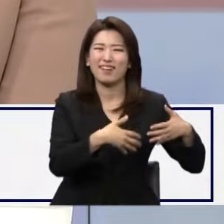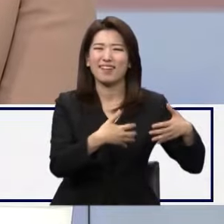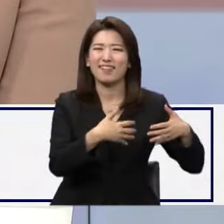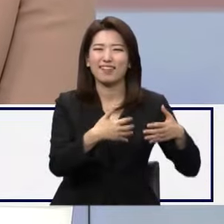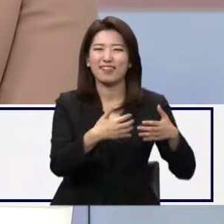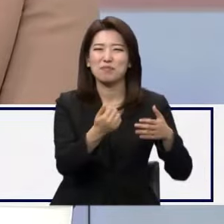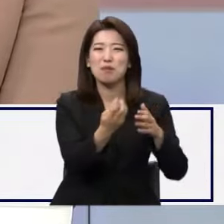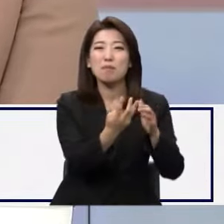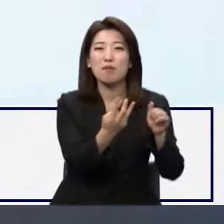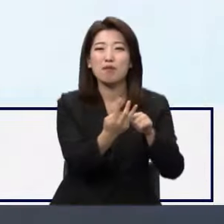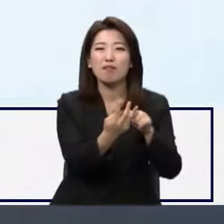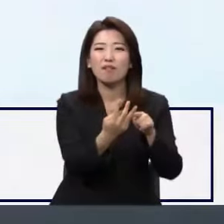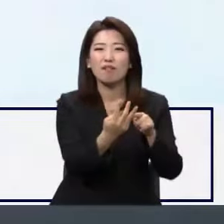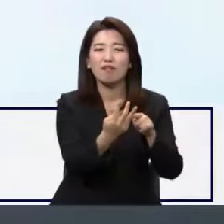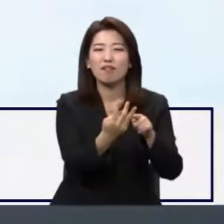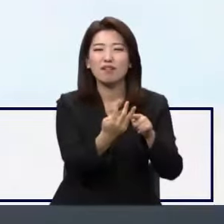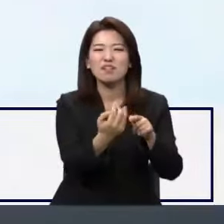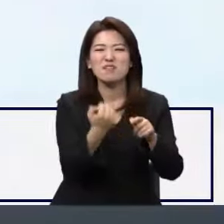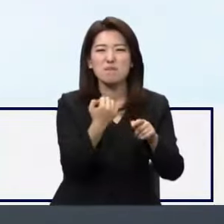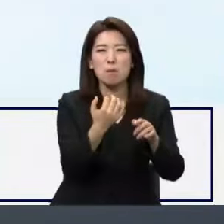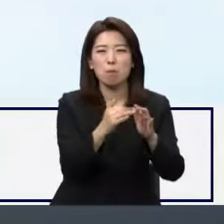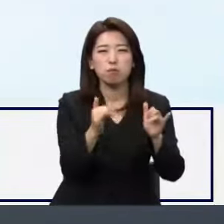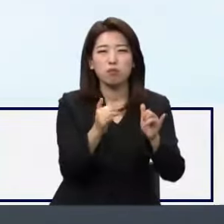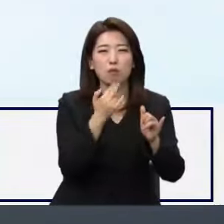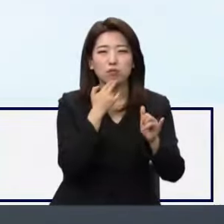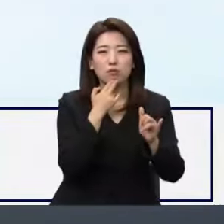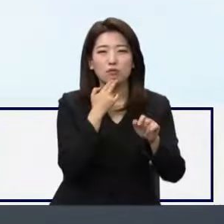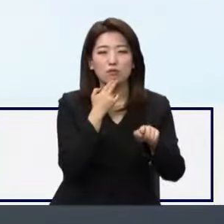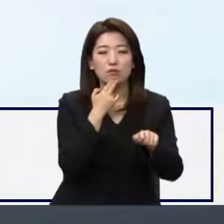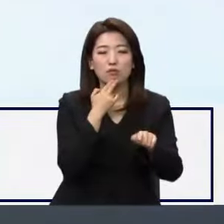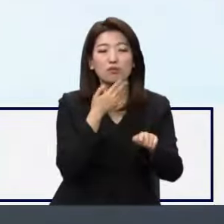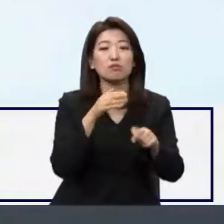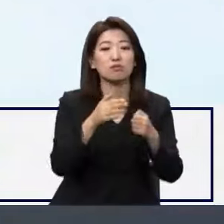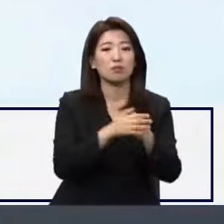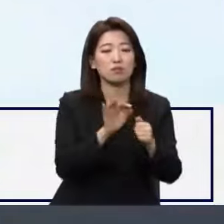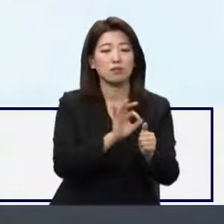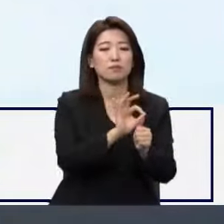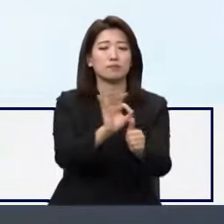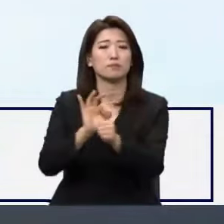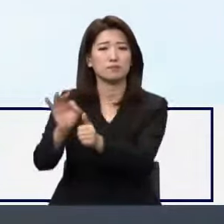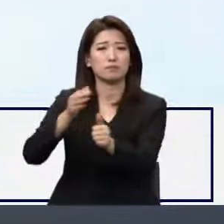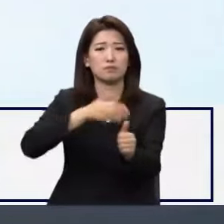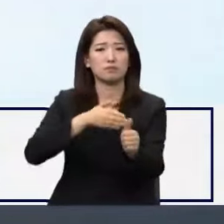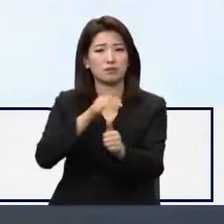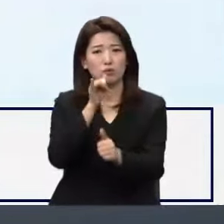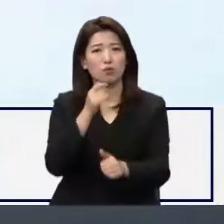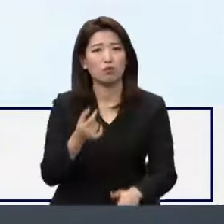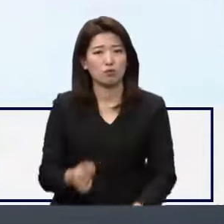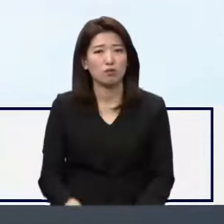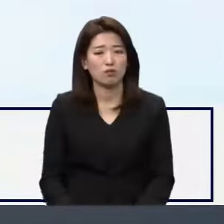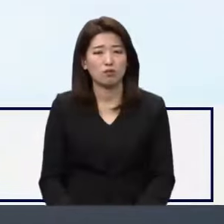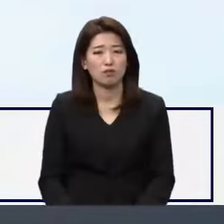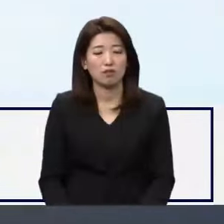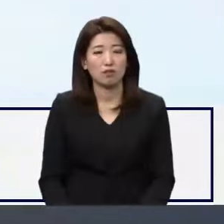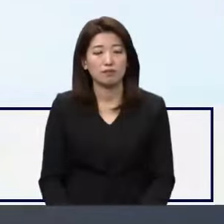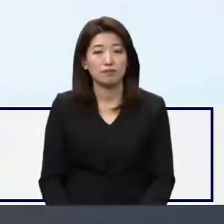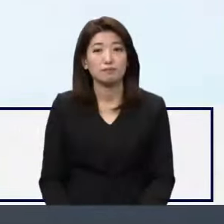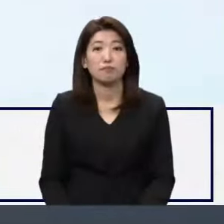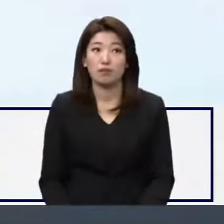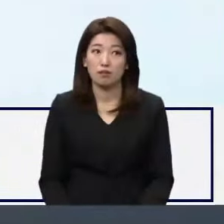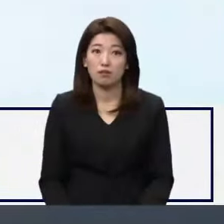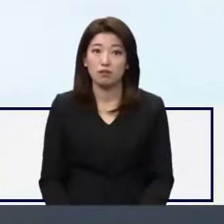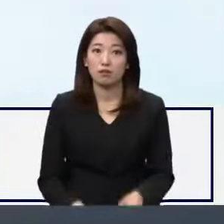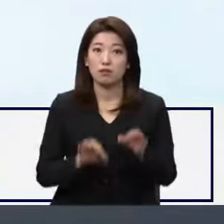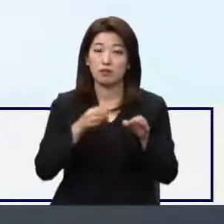생각합니다네 지금 말씀이 2020년에는 거절했지만 이번에 받는 이유는 그 이유가 지금 현재 이런